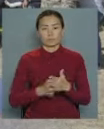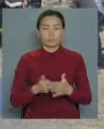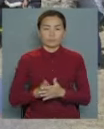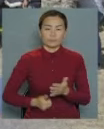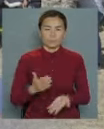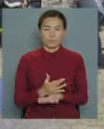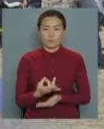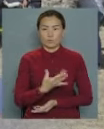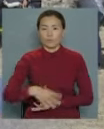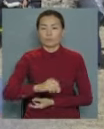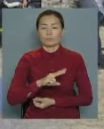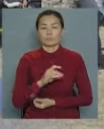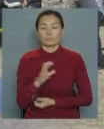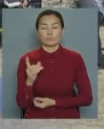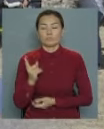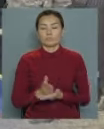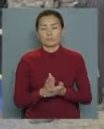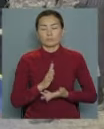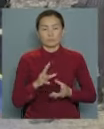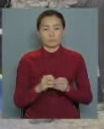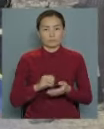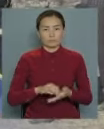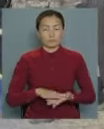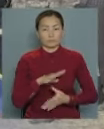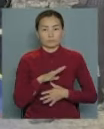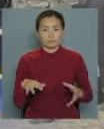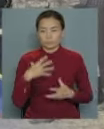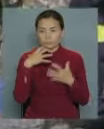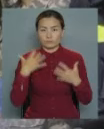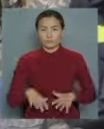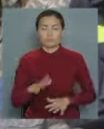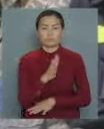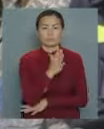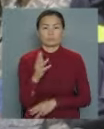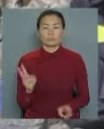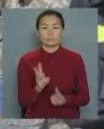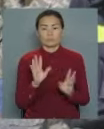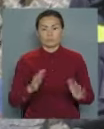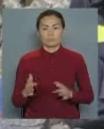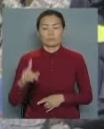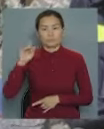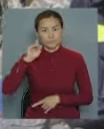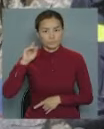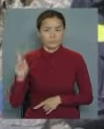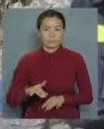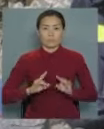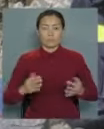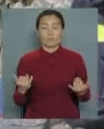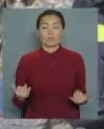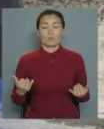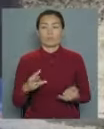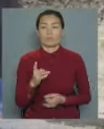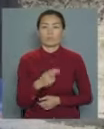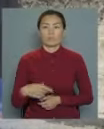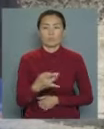берді. Аудан бойынша орман өрттері бірер жылдан бері тіркелмегенімен, аптап ыстықта дала өрттері орын алып тұратыны жасырын емес. Айта кетейік, бүгінде